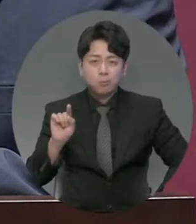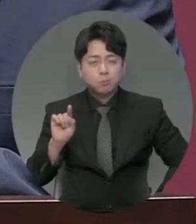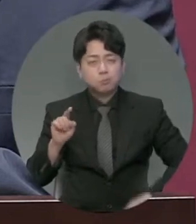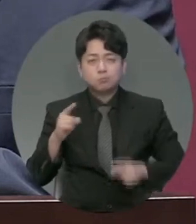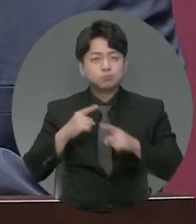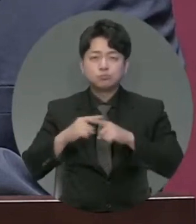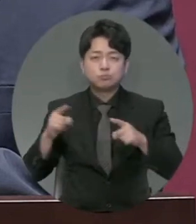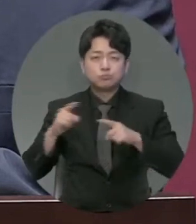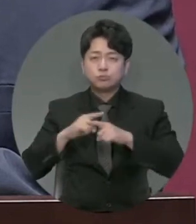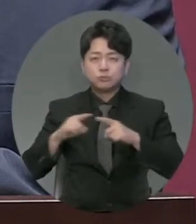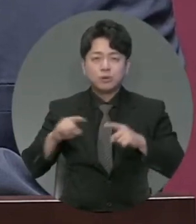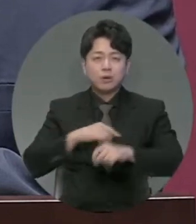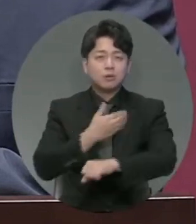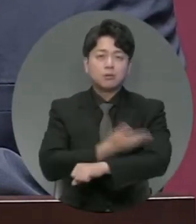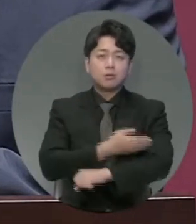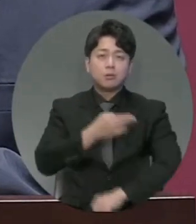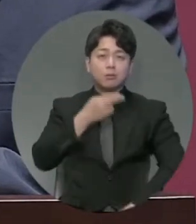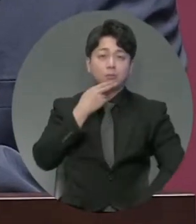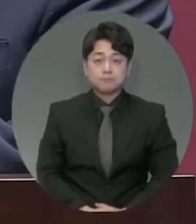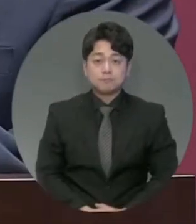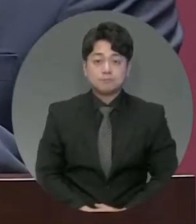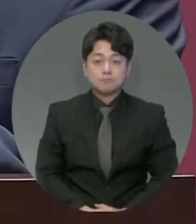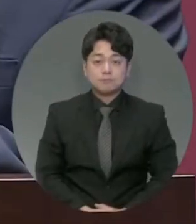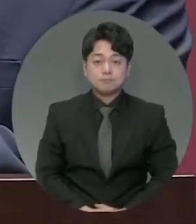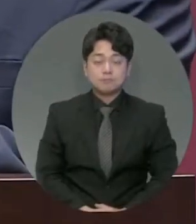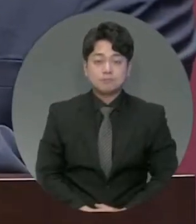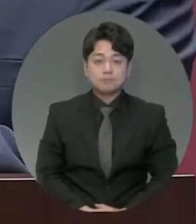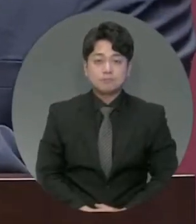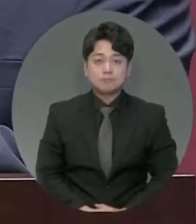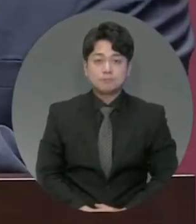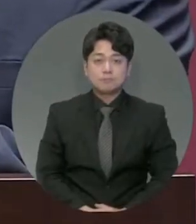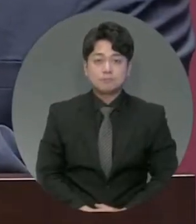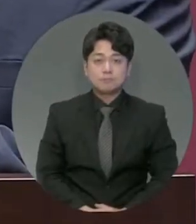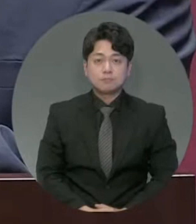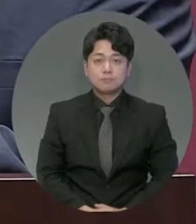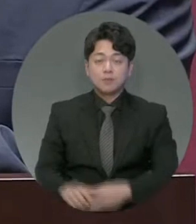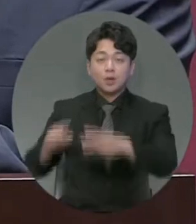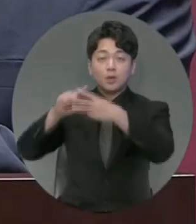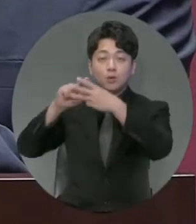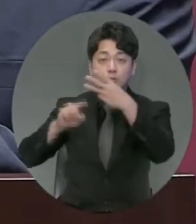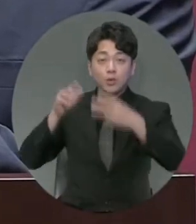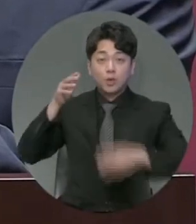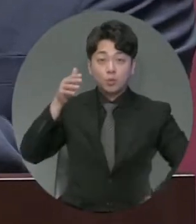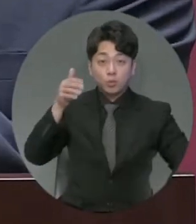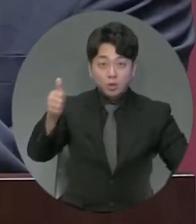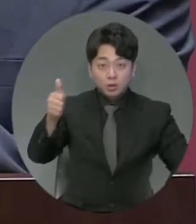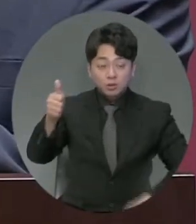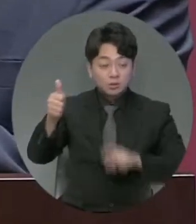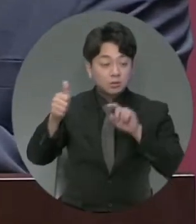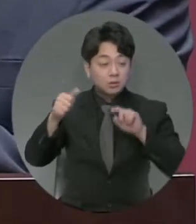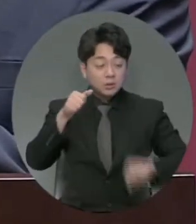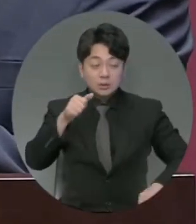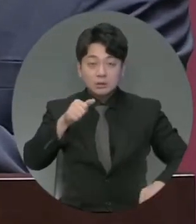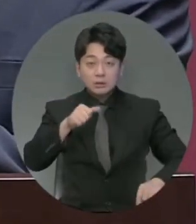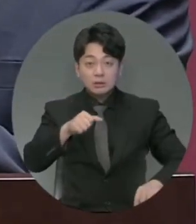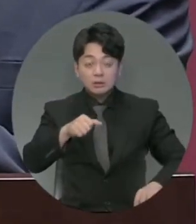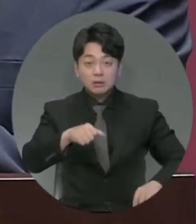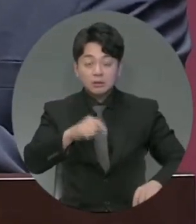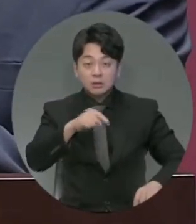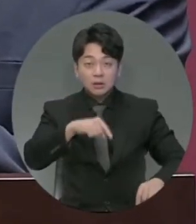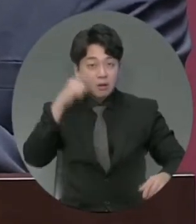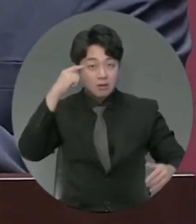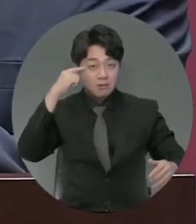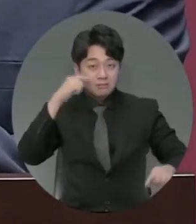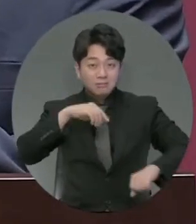분석할 만한 그런 능력은 저는 없다고 생각합니다. 윤석열 대통령은 그 원인을 잘 알면 어느 정부나